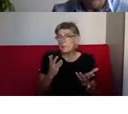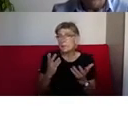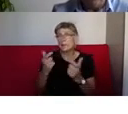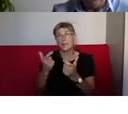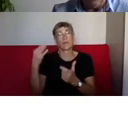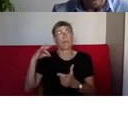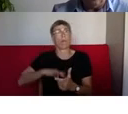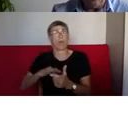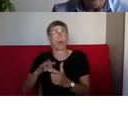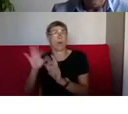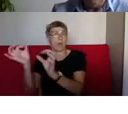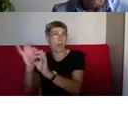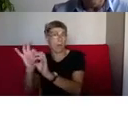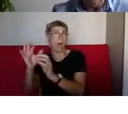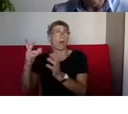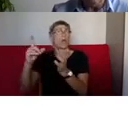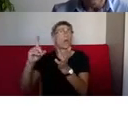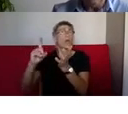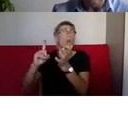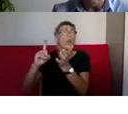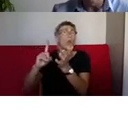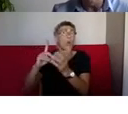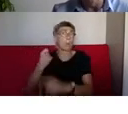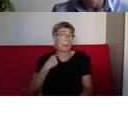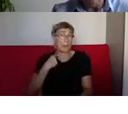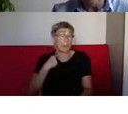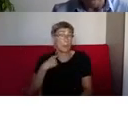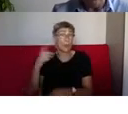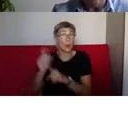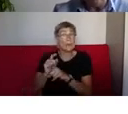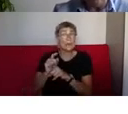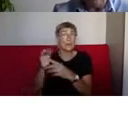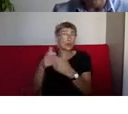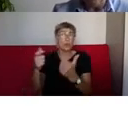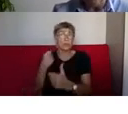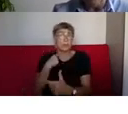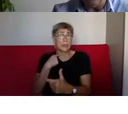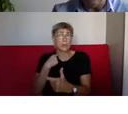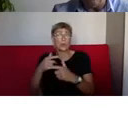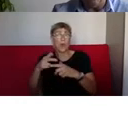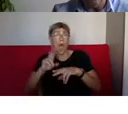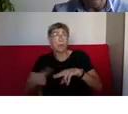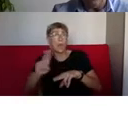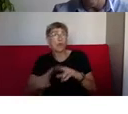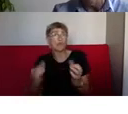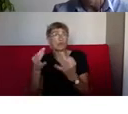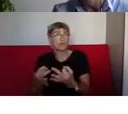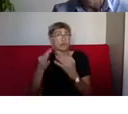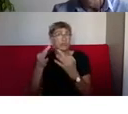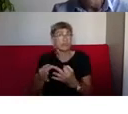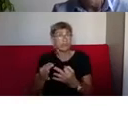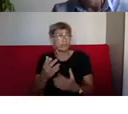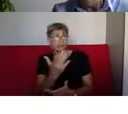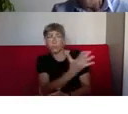bénéficiaire, d'obligation d'emploi. L'entreprise perd aussi l'occasion de valoriser au prix d'aménagement tout à fait raisonnable le plein potentiel de ses